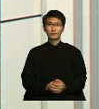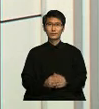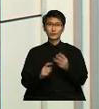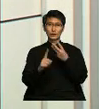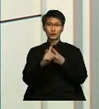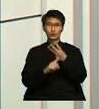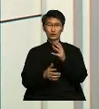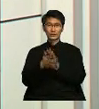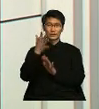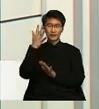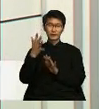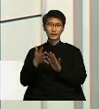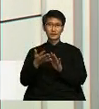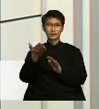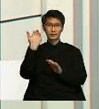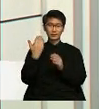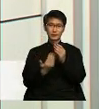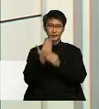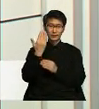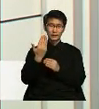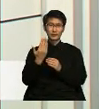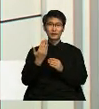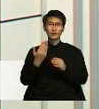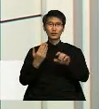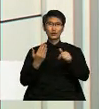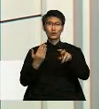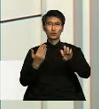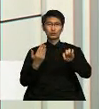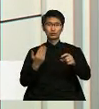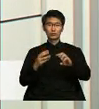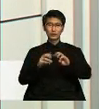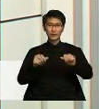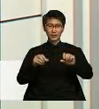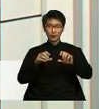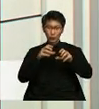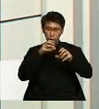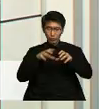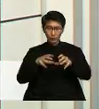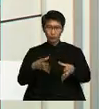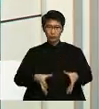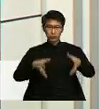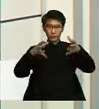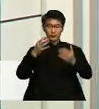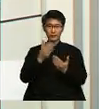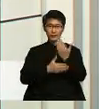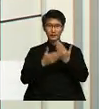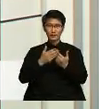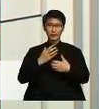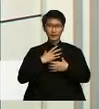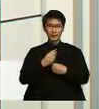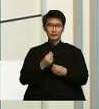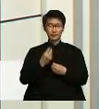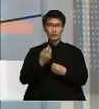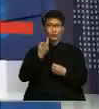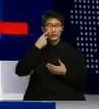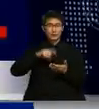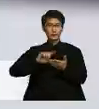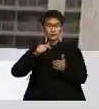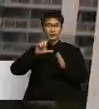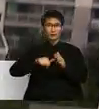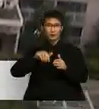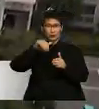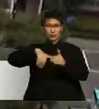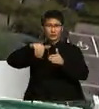고시는 지난달 발생한 교문동 싱크 홀 과 관련해 안전 대책이 마련될 때까지 공사를 잠정 중단할 것을